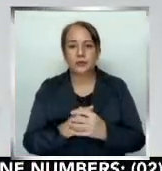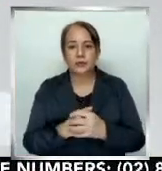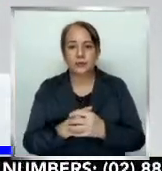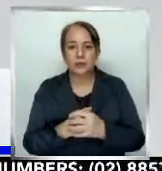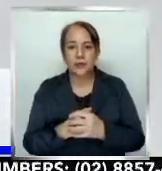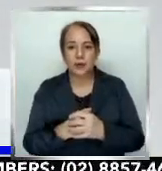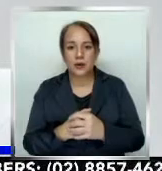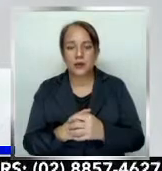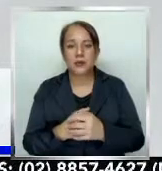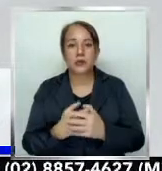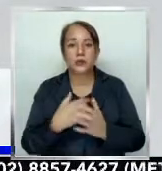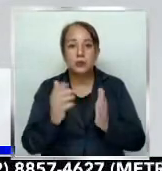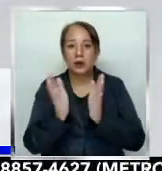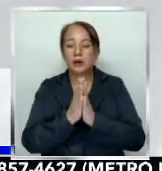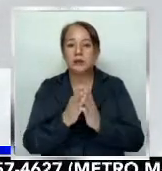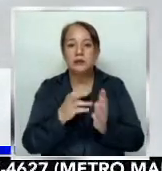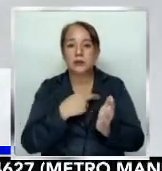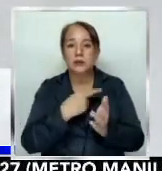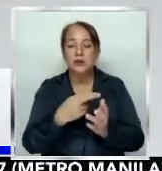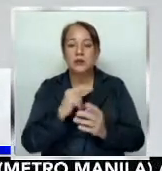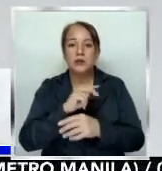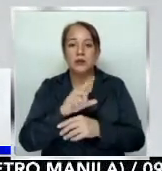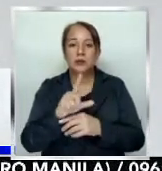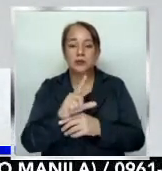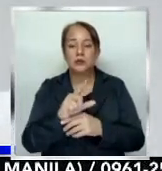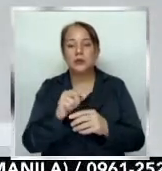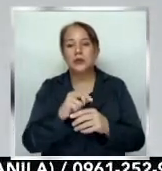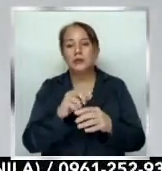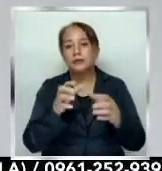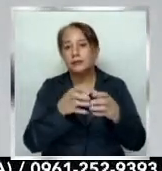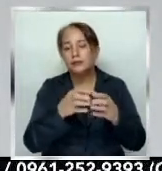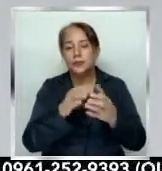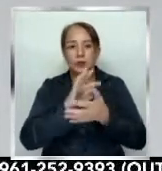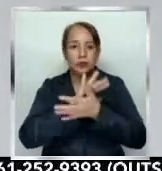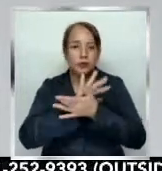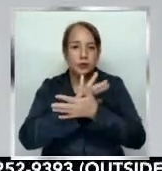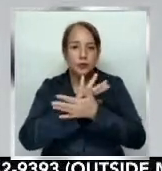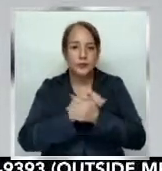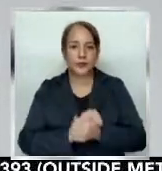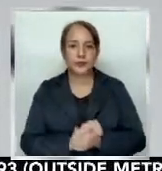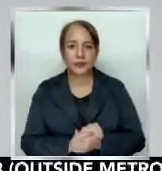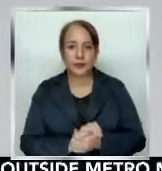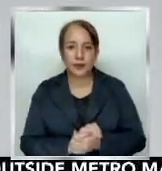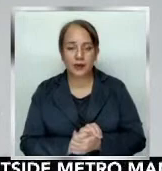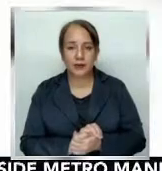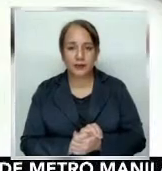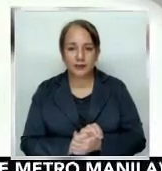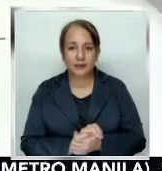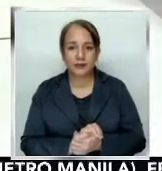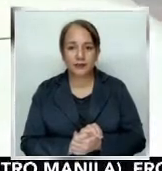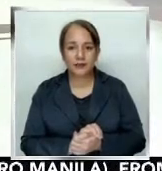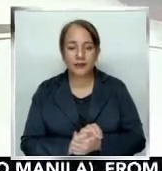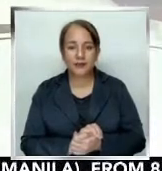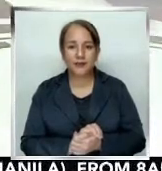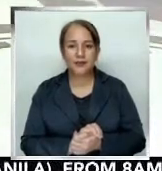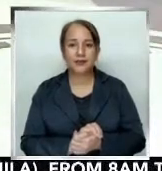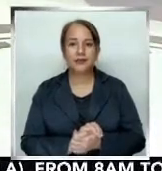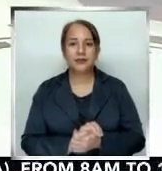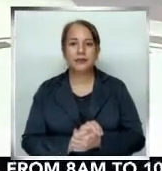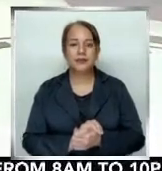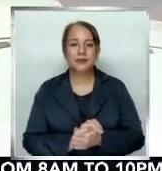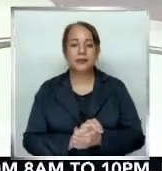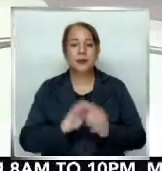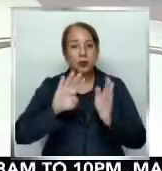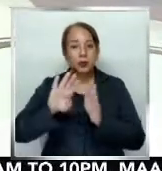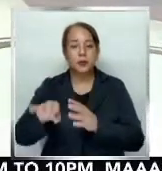Hinihingan namin ng reaksyon ng National Task Force on COVID-19. Joseph Morong, Nakatutok, 24 Oras. Bukod sa mga